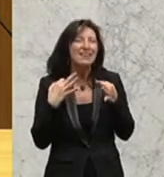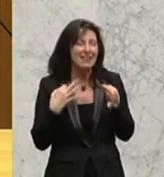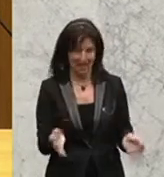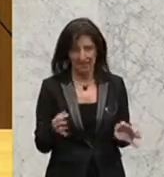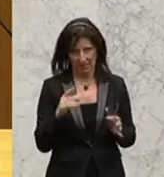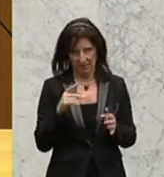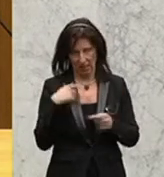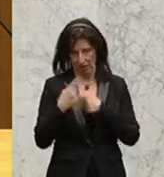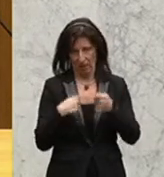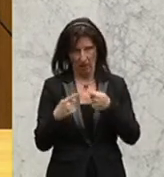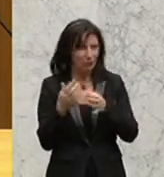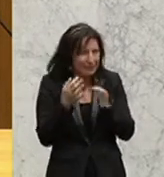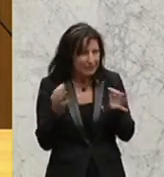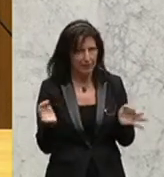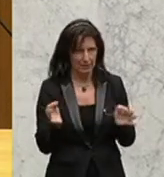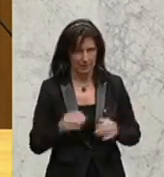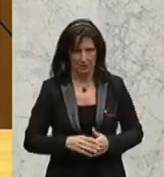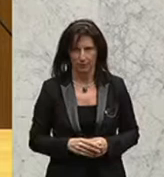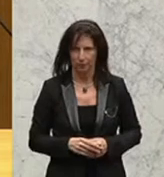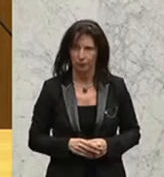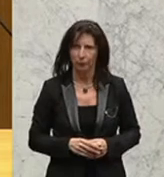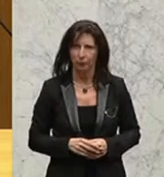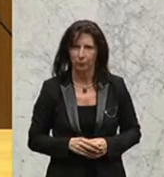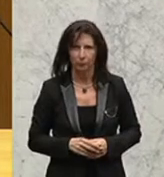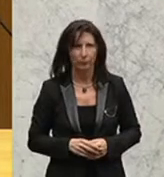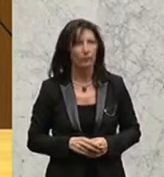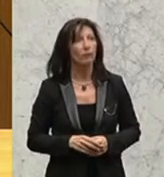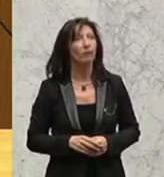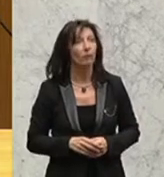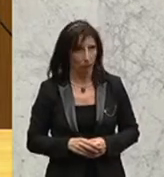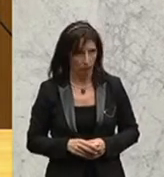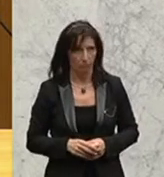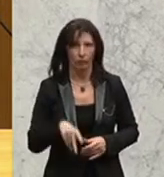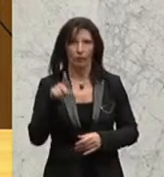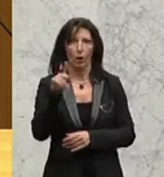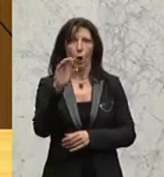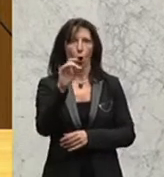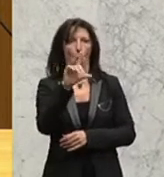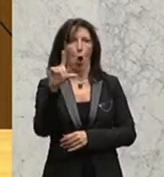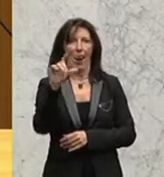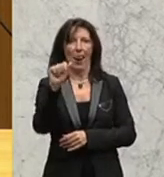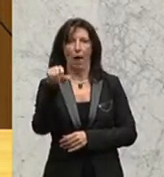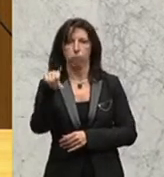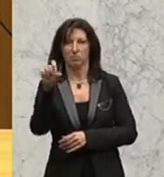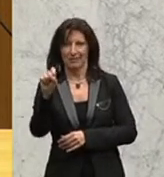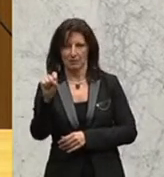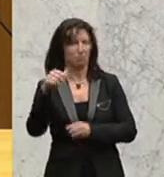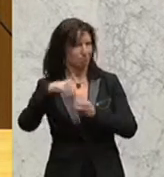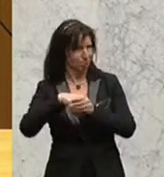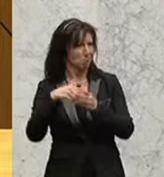weiter. Und die Kollaps heißt die bezeichnenderweise, die